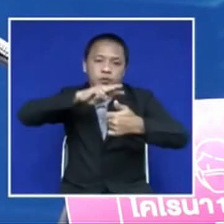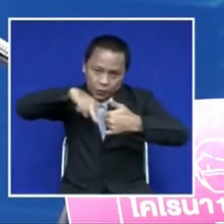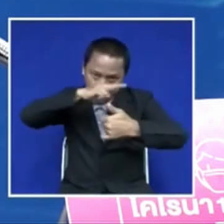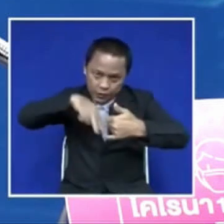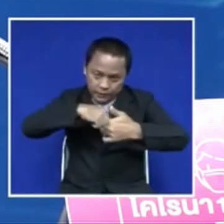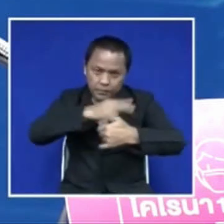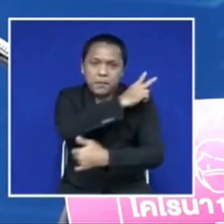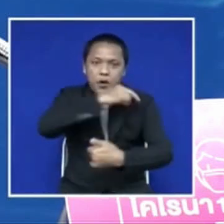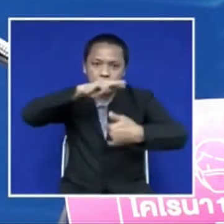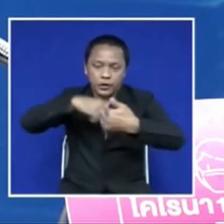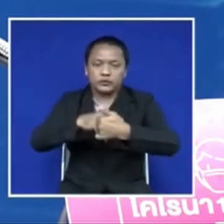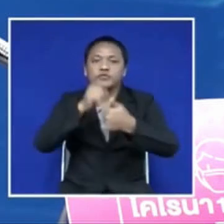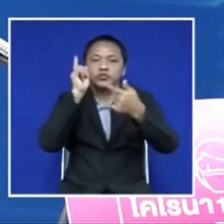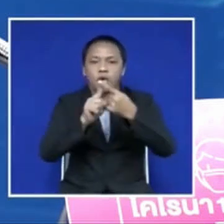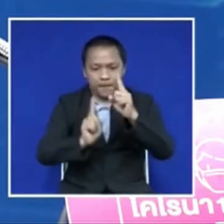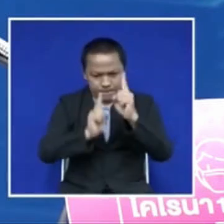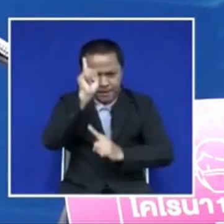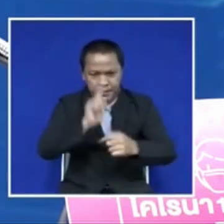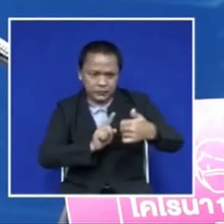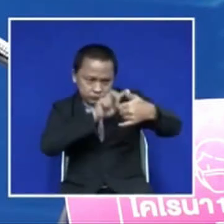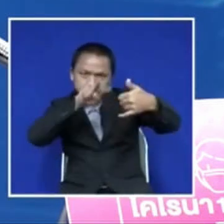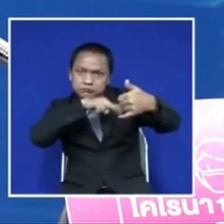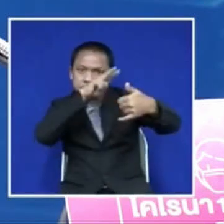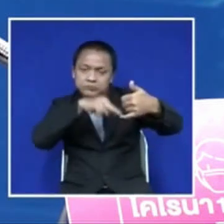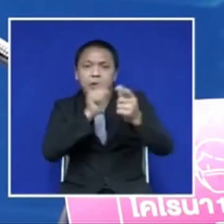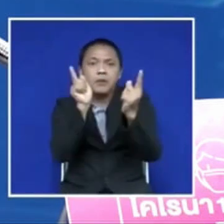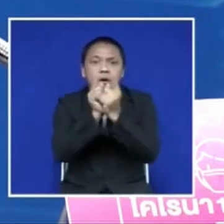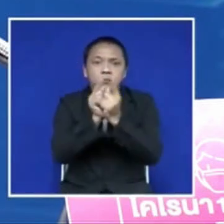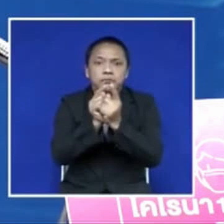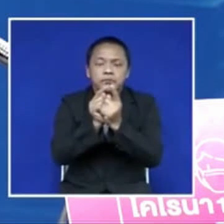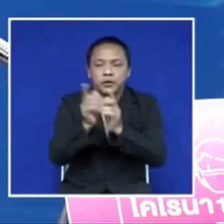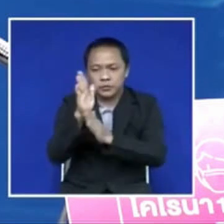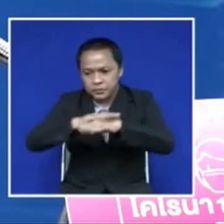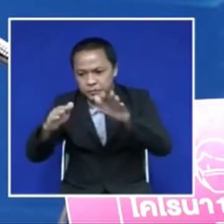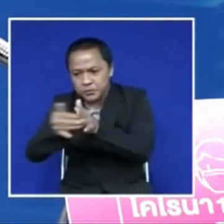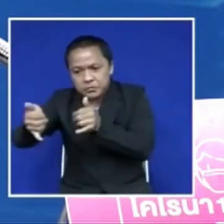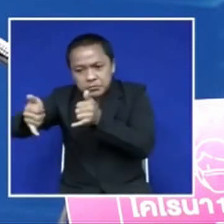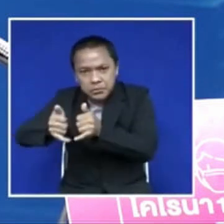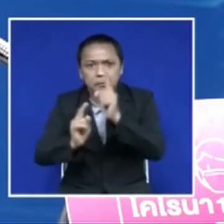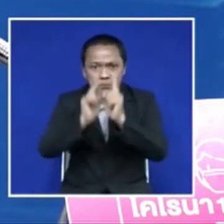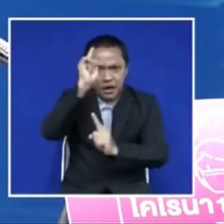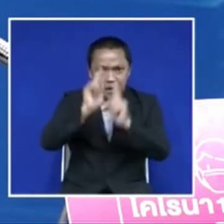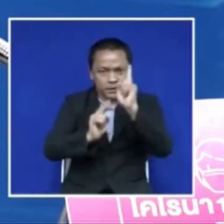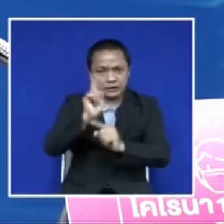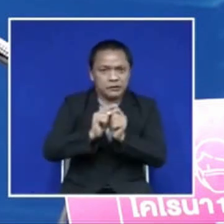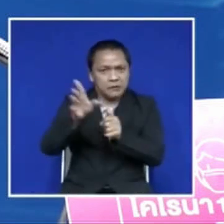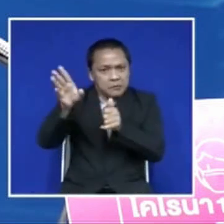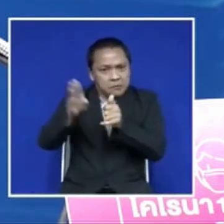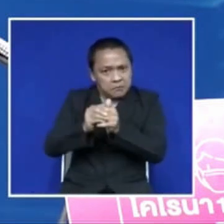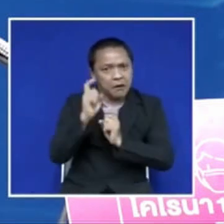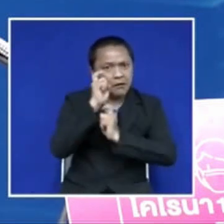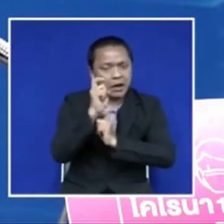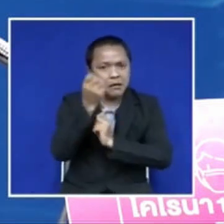ต้นต่อก็คือไปซื้อสินค้าที่ตลาดต่างๆมาจำหน่ายต่ออีกส่วนหนึ่งก็คือการค้นหาผู้ป่วยเชิง